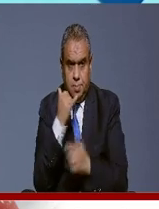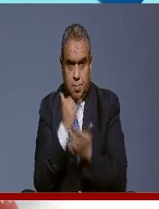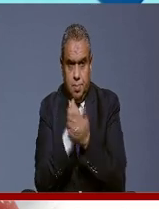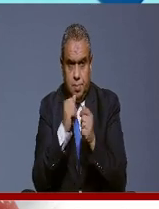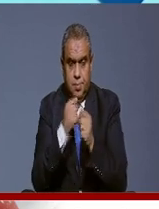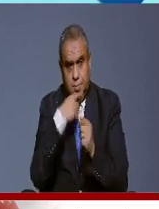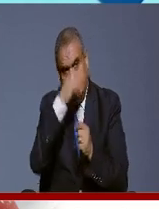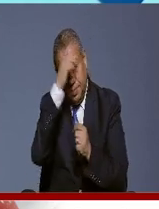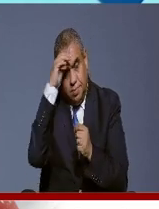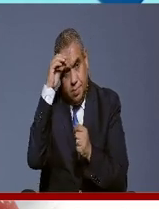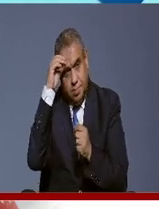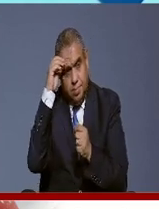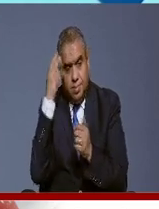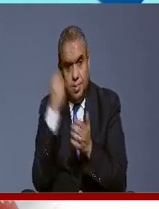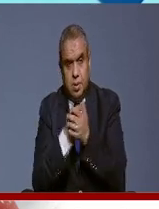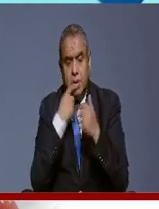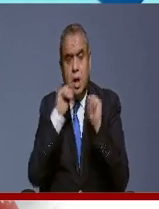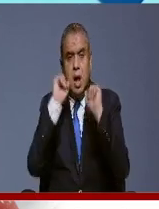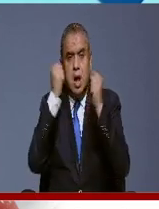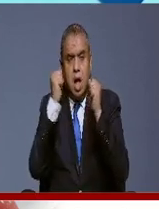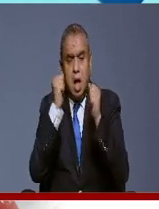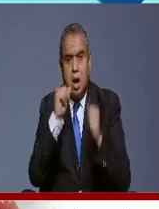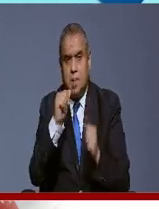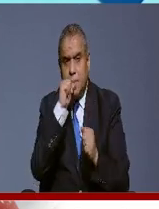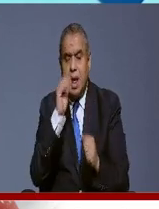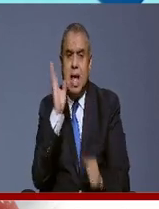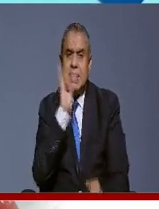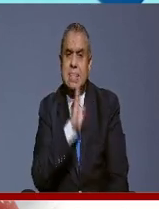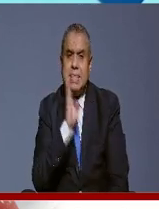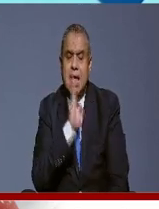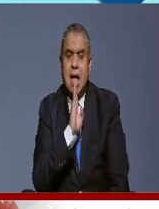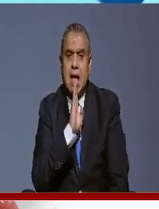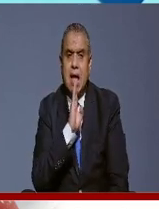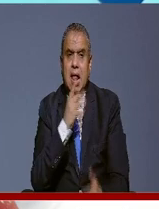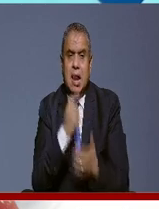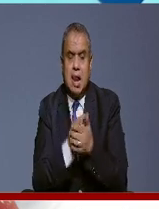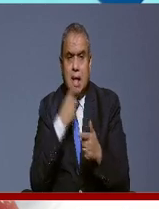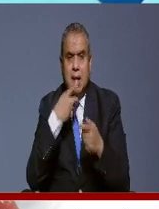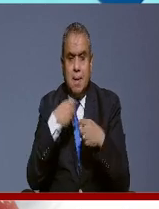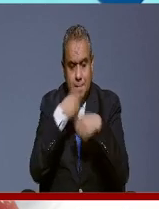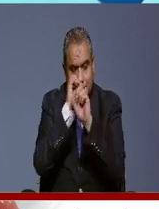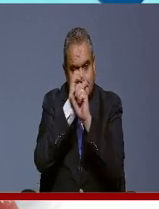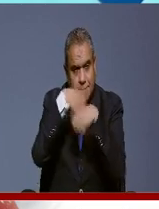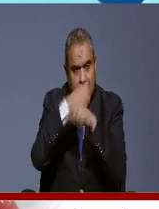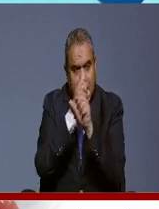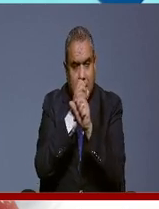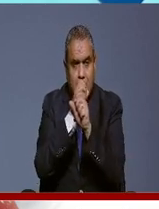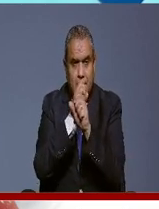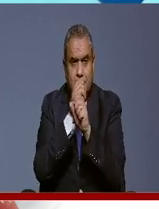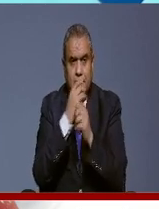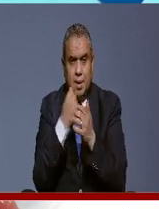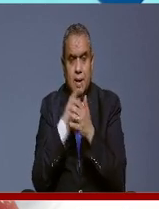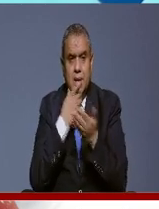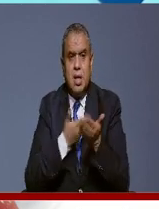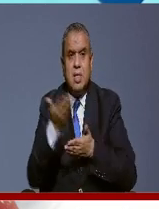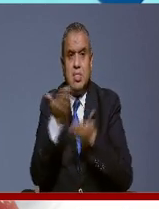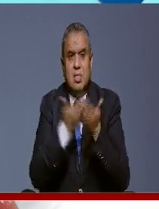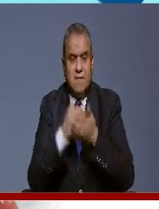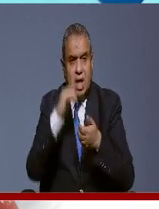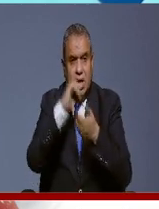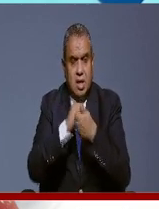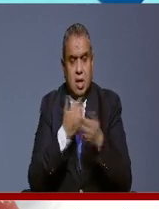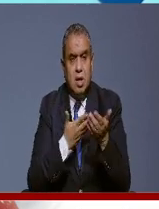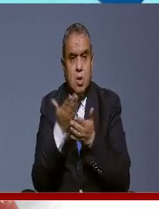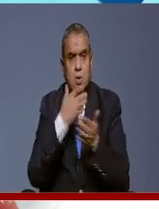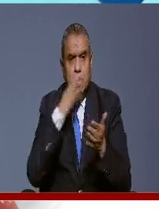سواء كهرباء مية تعليم معامل اتفاقات تجارية. يعني